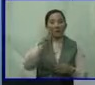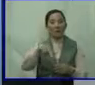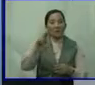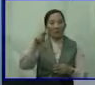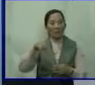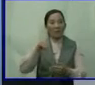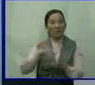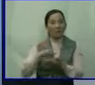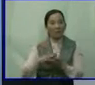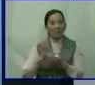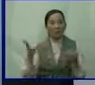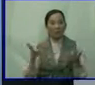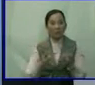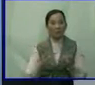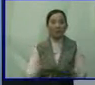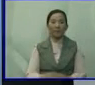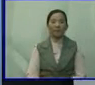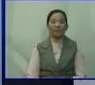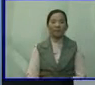закрашивается.